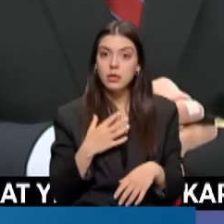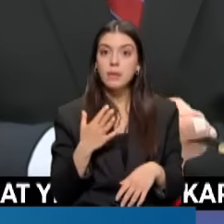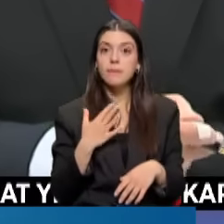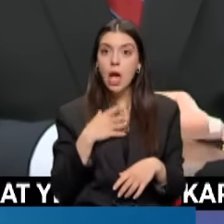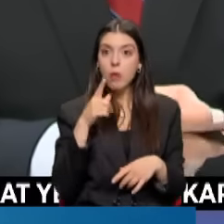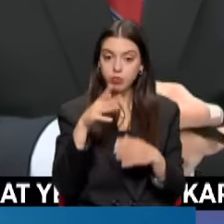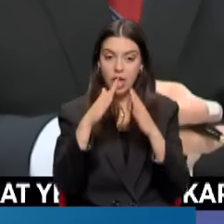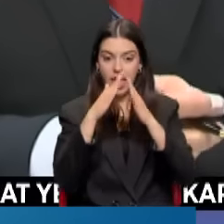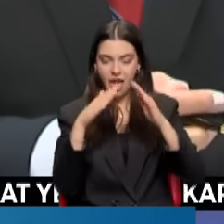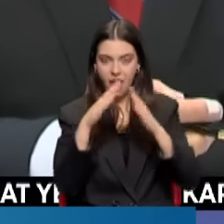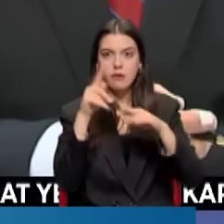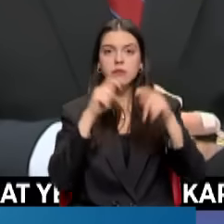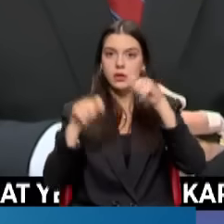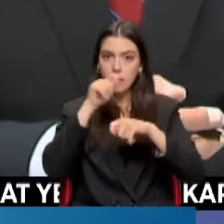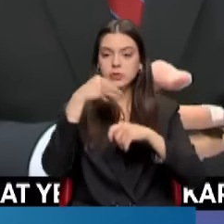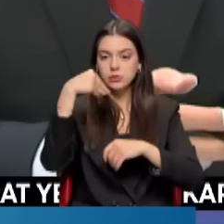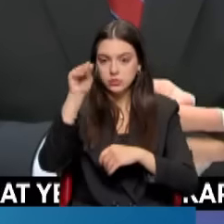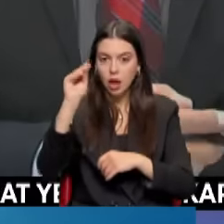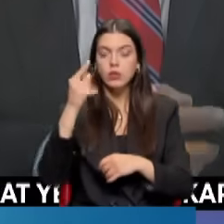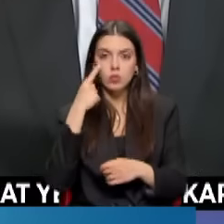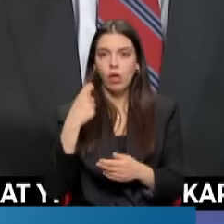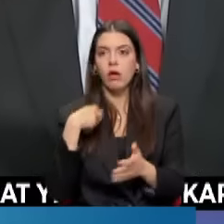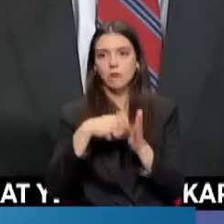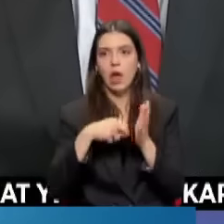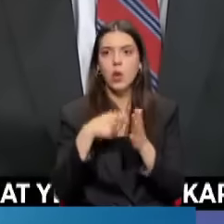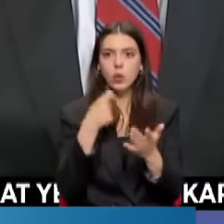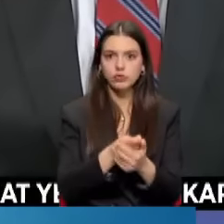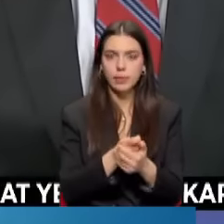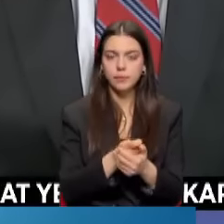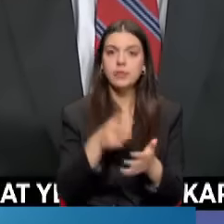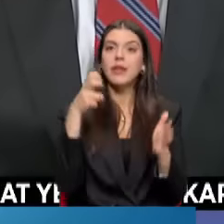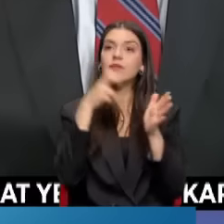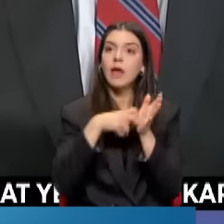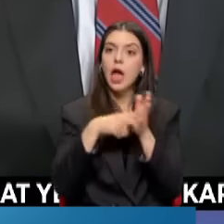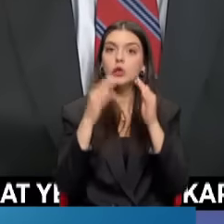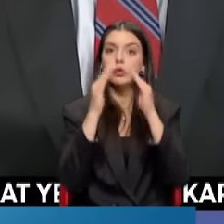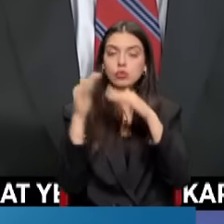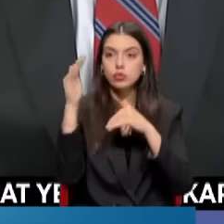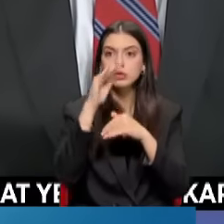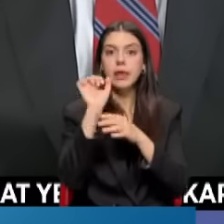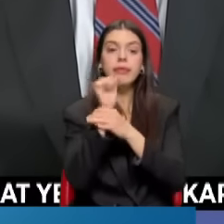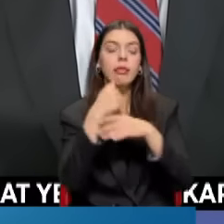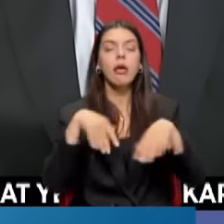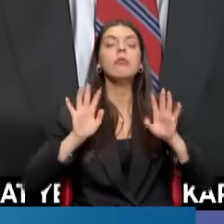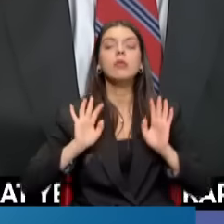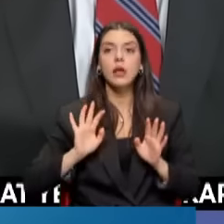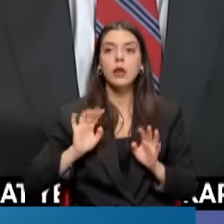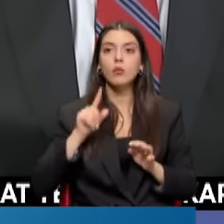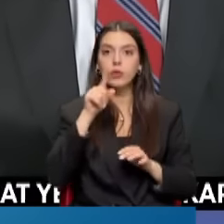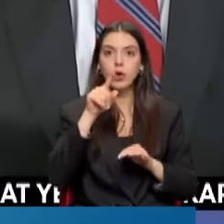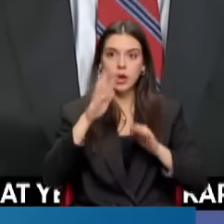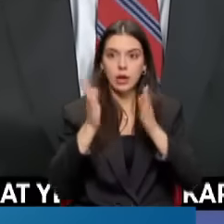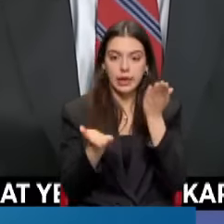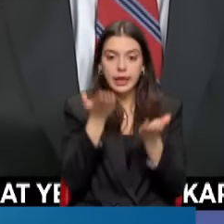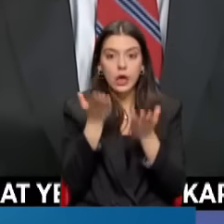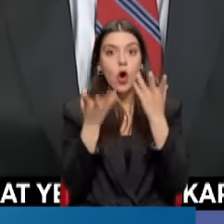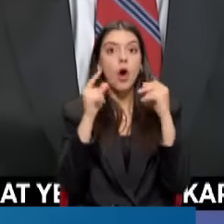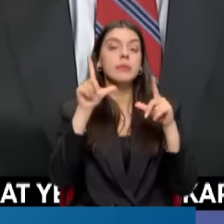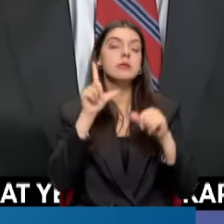Konutları yaptıktan sonra sattığımda vergisini ödeyeceğim vergi Hani yüksek almakla bir marifet değil işte o bir eğrisi eğri